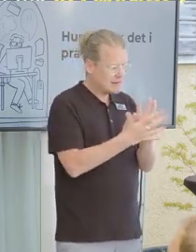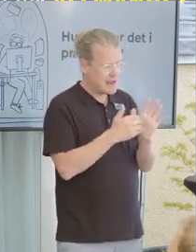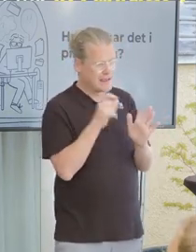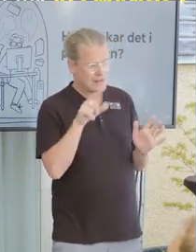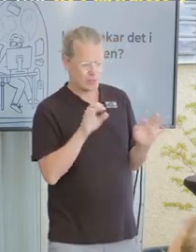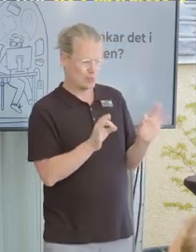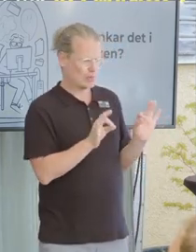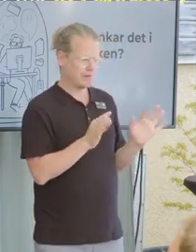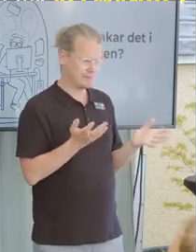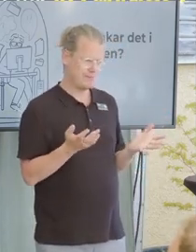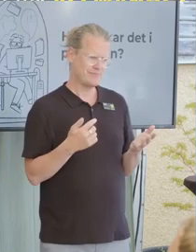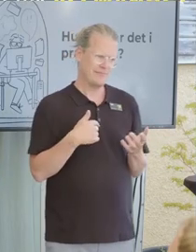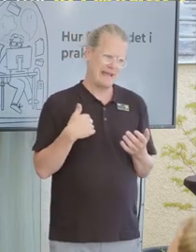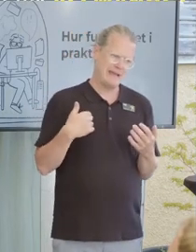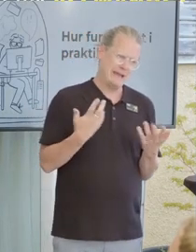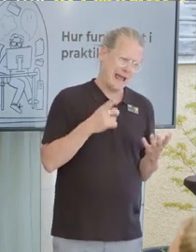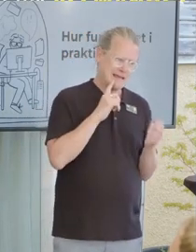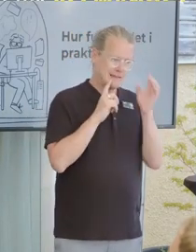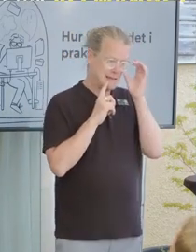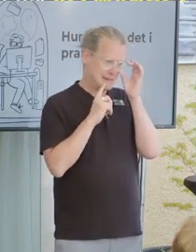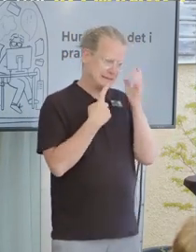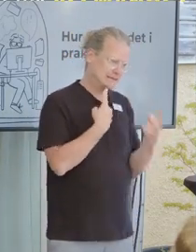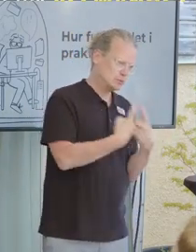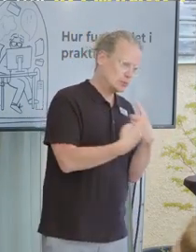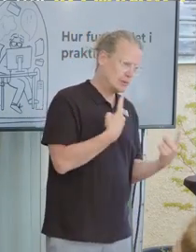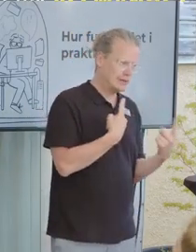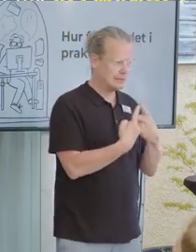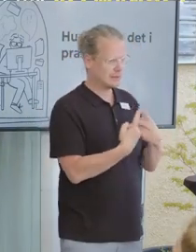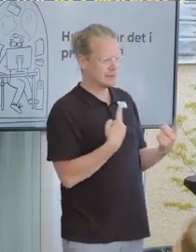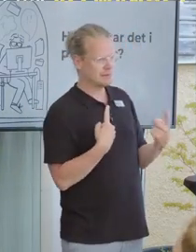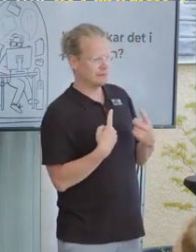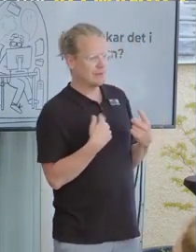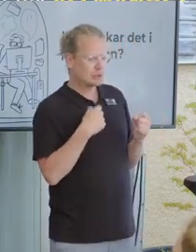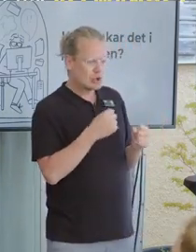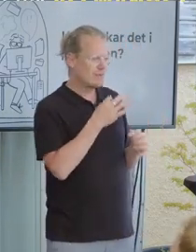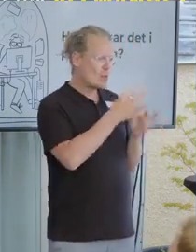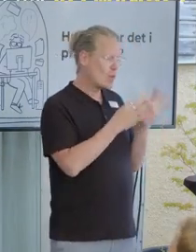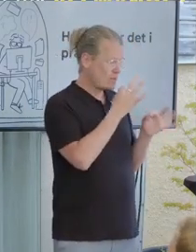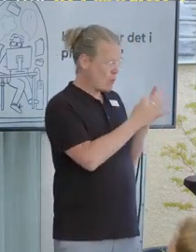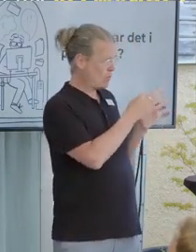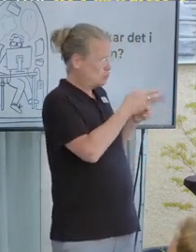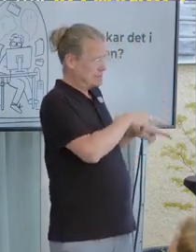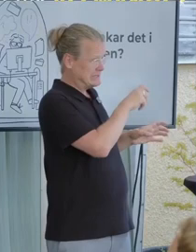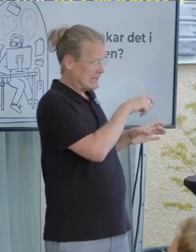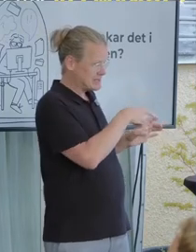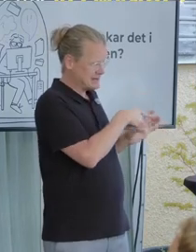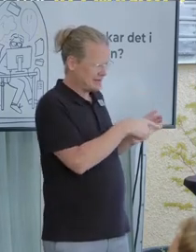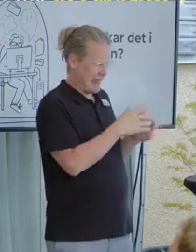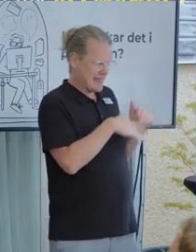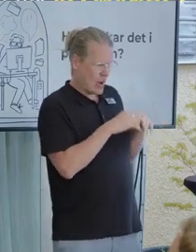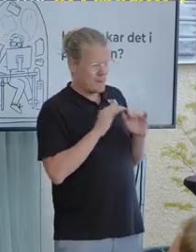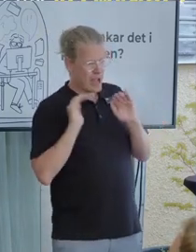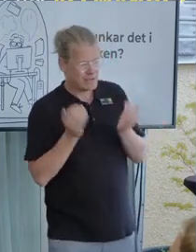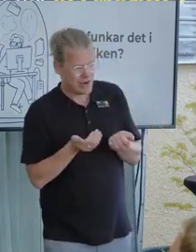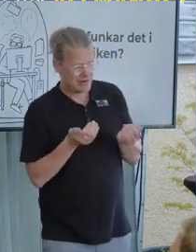en jättefråga. Mycket sker ju också då juridiskt av bevarande skäl. Ja. Och för att vara väldigt allmän så kan jag säga